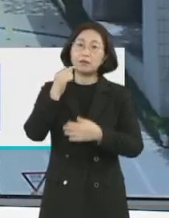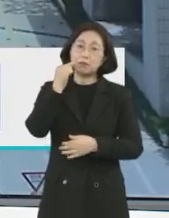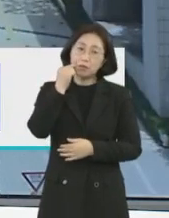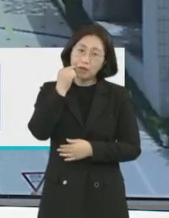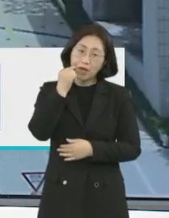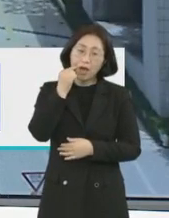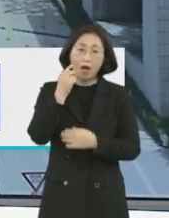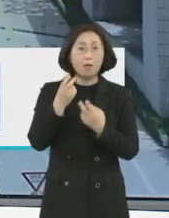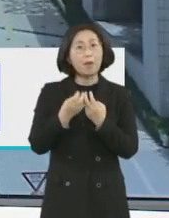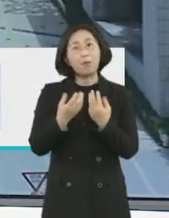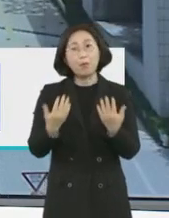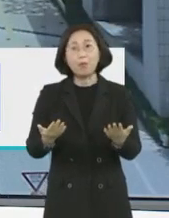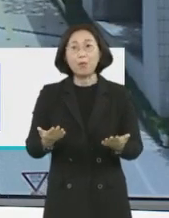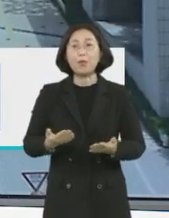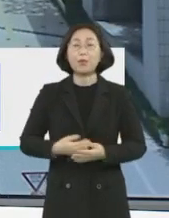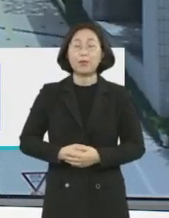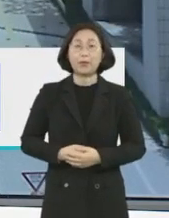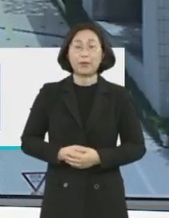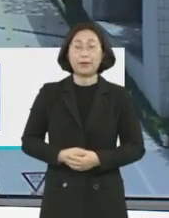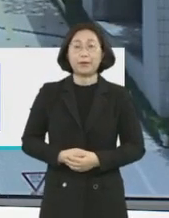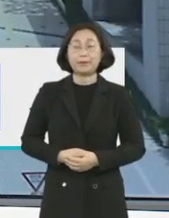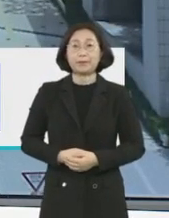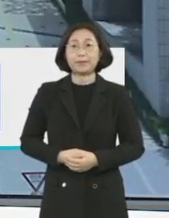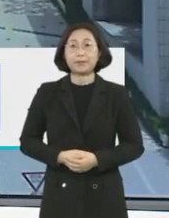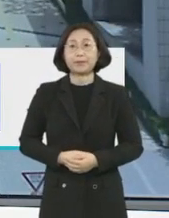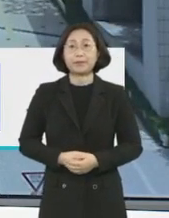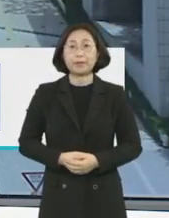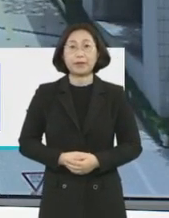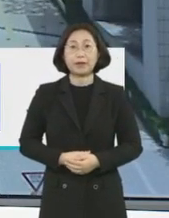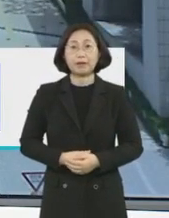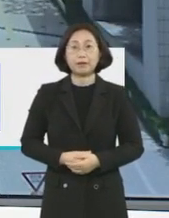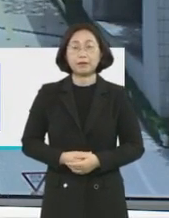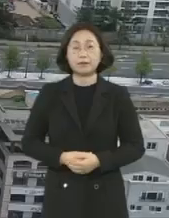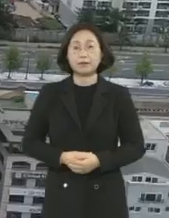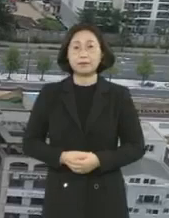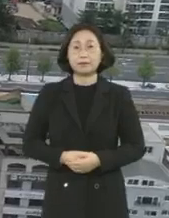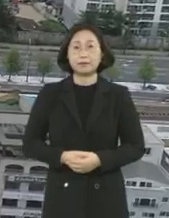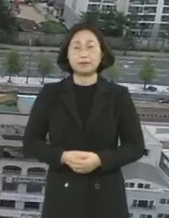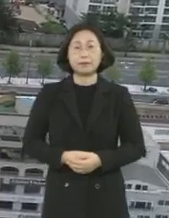대학들의 딜레마는 커지고 있습니다. 김진석 기자의 보도입니다.